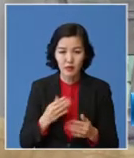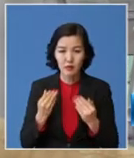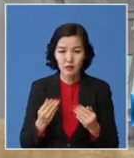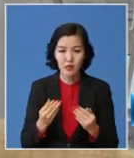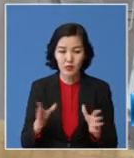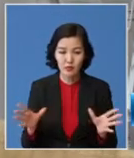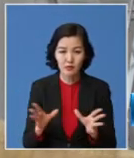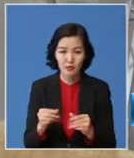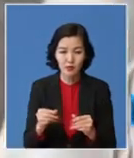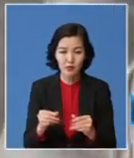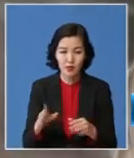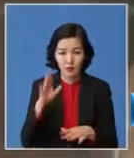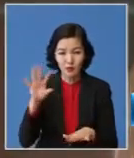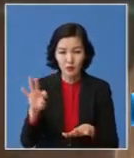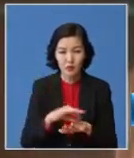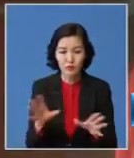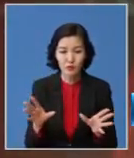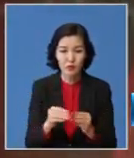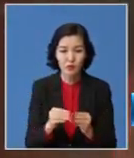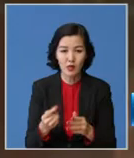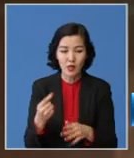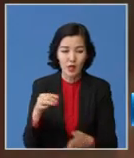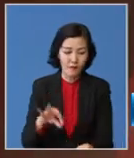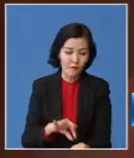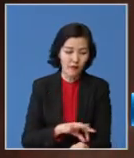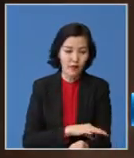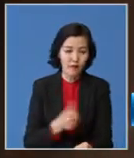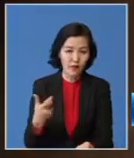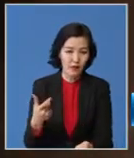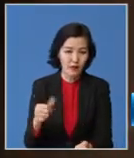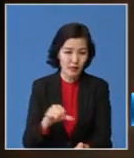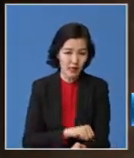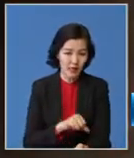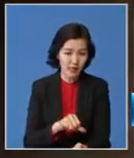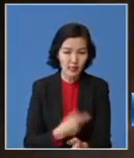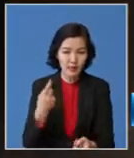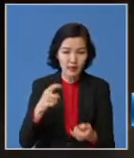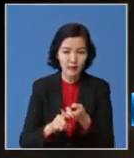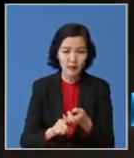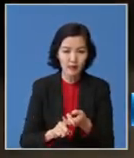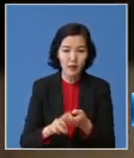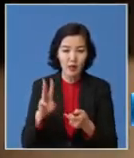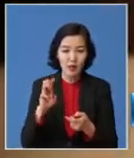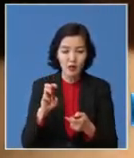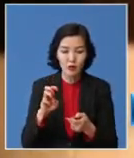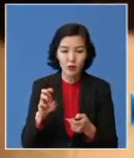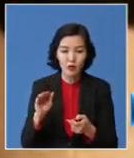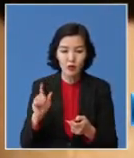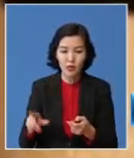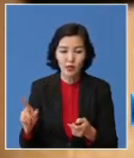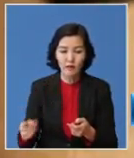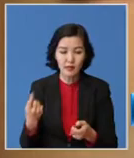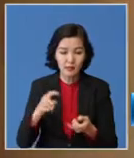опять сошлась, вот освободилась. На сегодня от внутривенных наркотических веществ зависимы в области около 300 человек. Последствия от